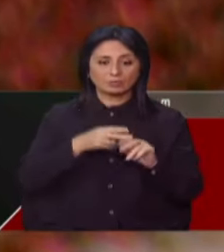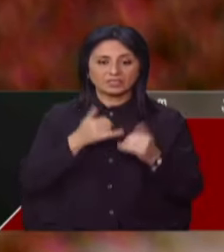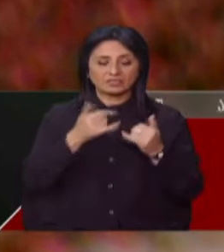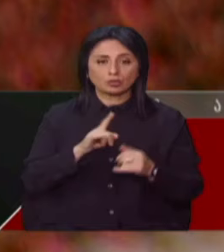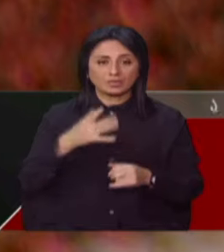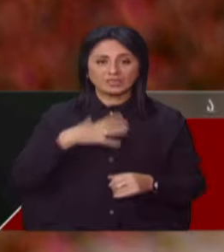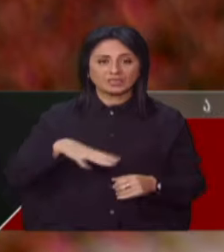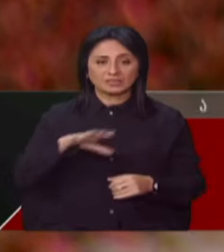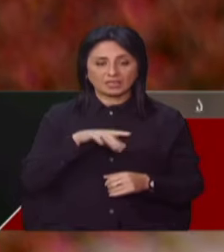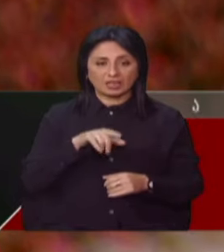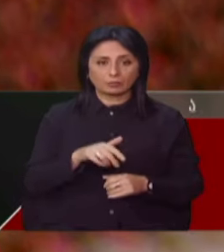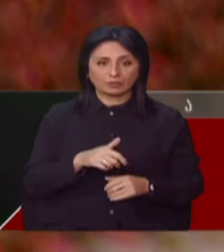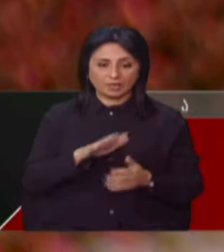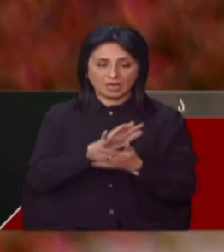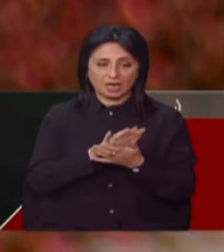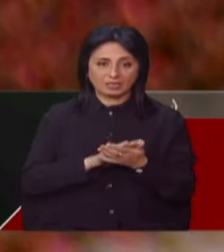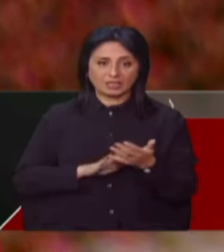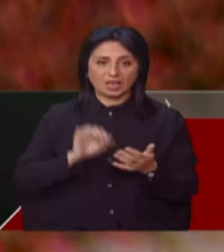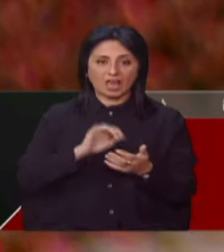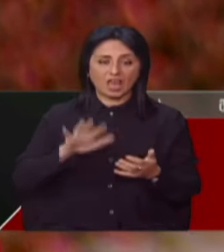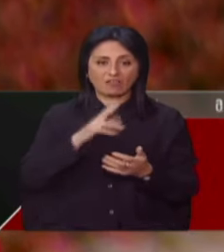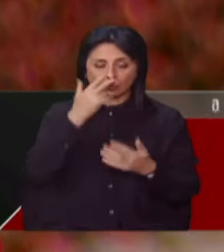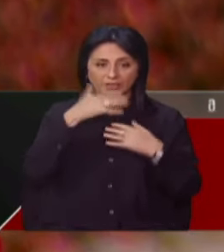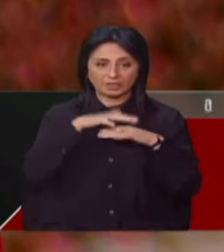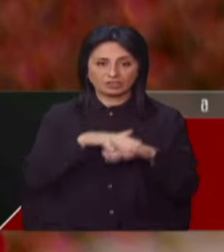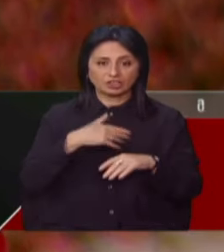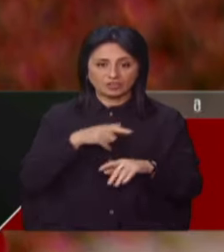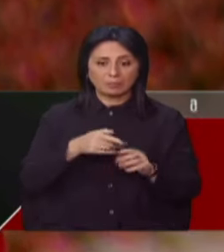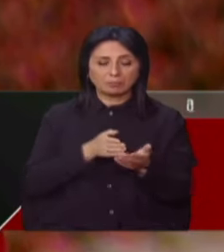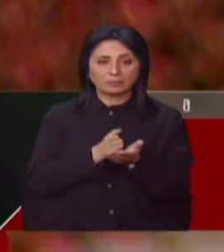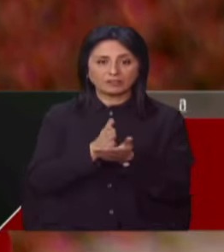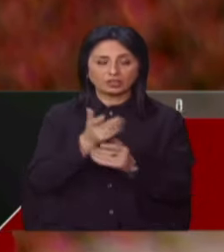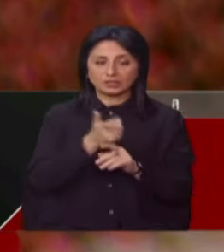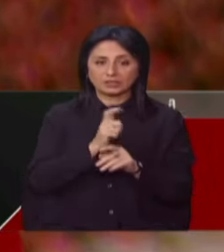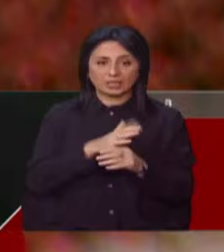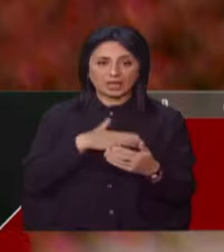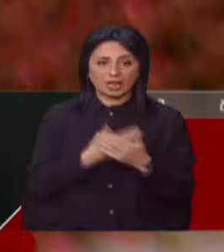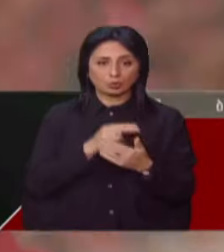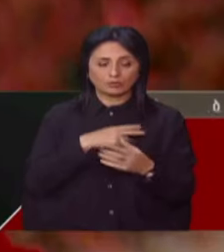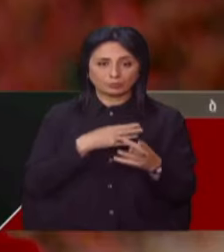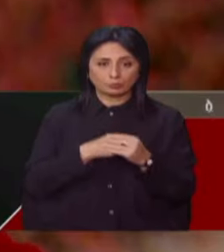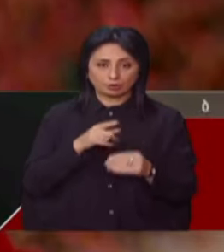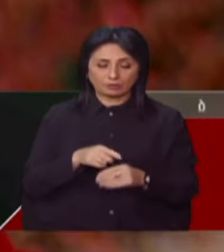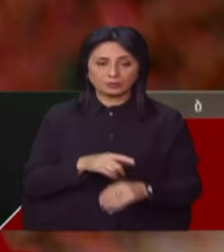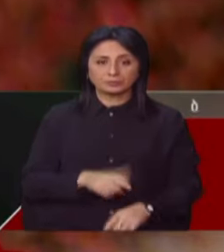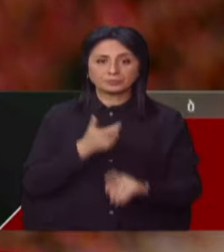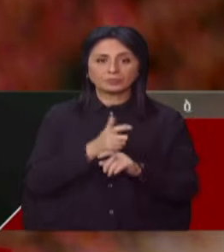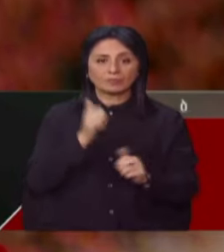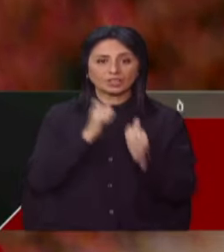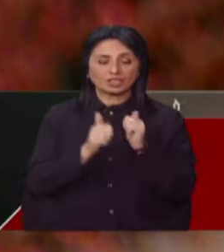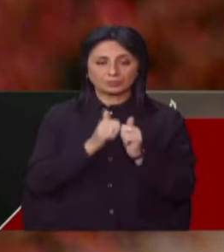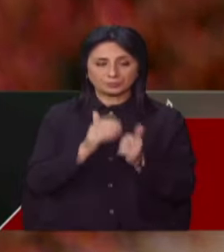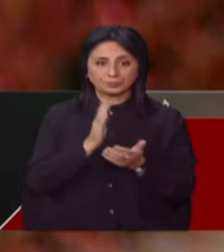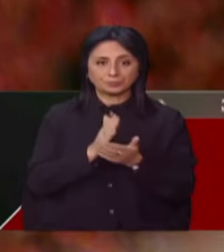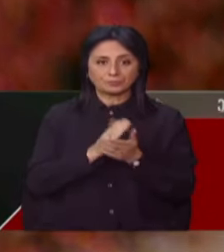რომ საქართველომ გააგრძელოს ევროპული ინტეგრაცია და ჩვენ ამ მიმართულებით ძალიან აქტიურად ვიმუშავებთ. ძალიან ხშირად